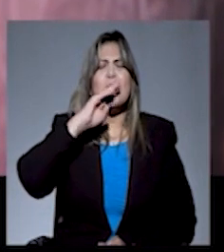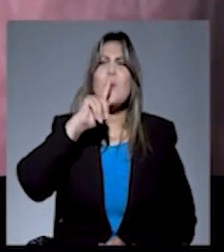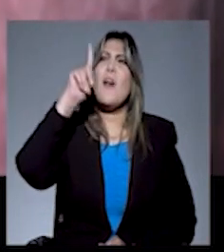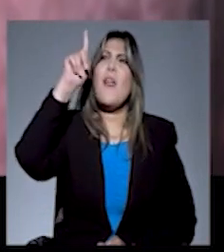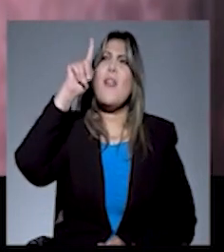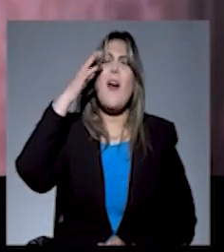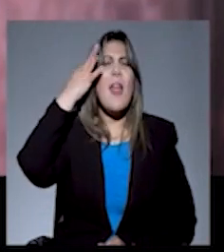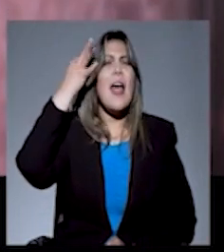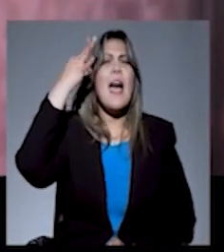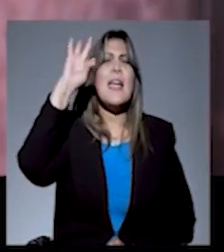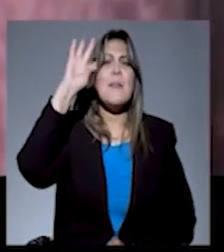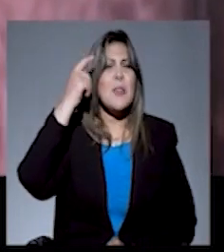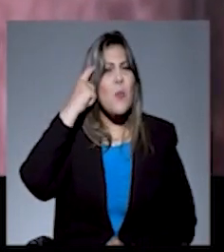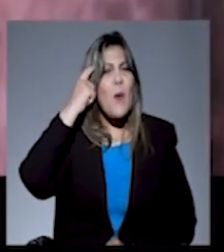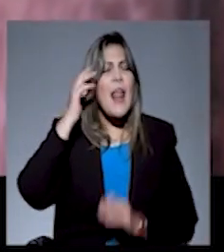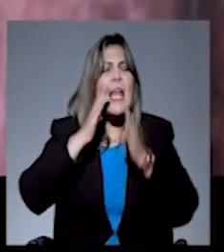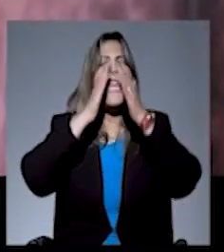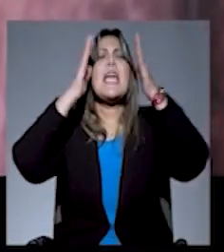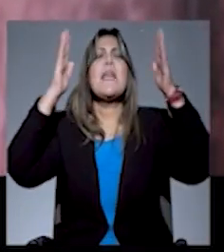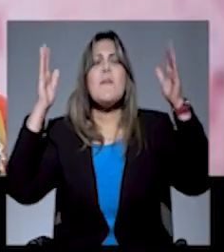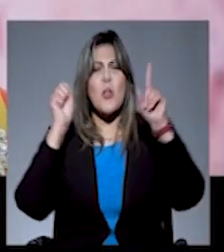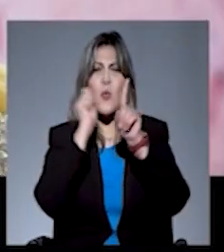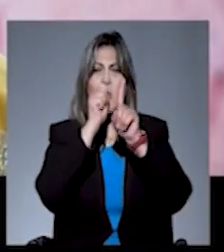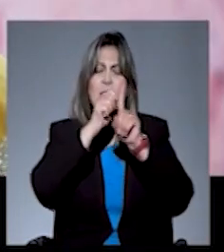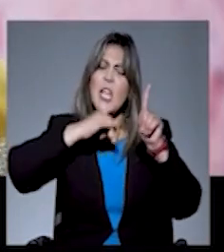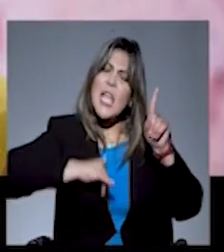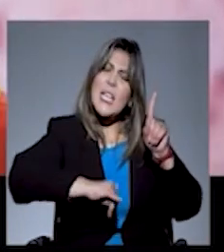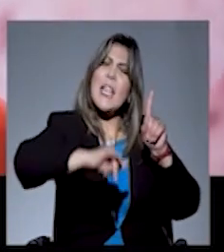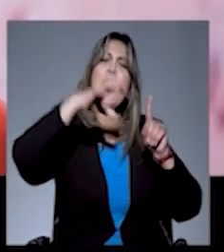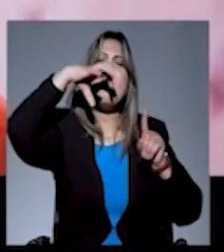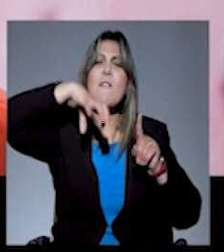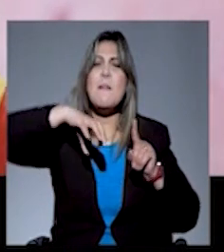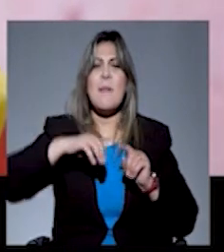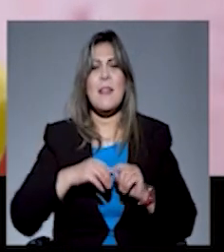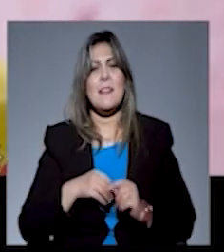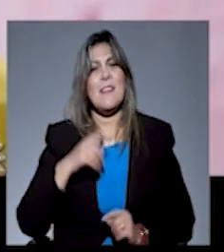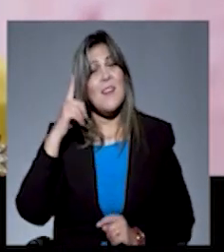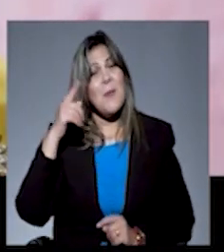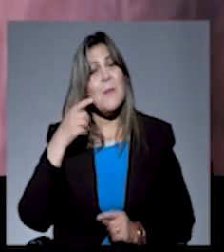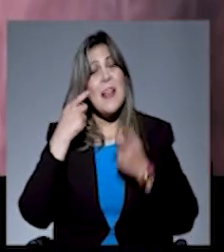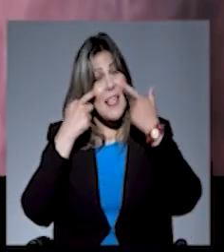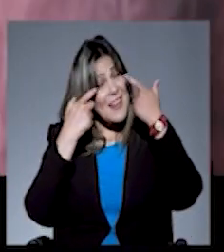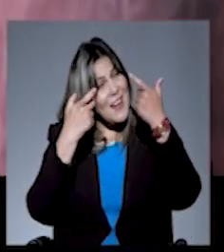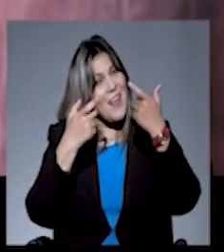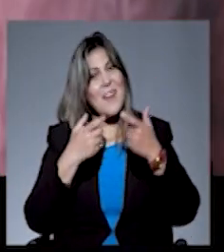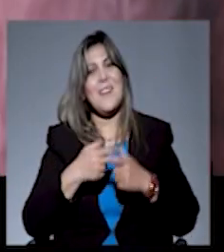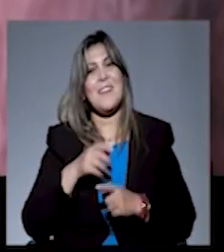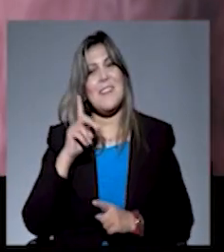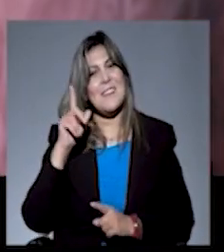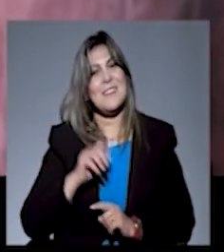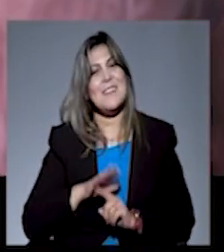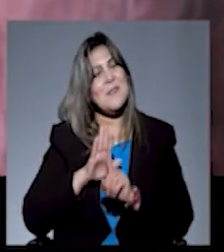حكمتك وتعقلك واتجاهك في الإصلاح الدايم. ربنا يرعاك يا سعد باشا. قداسة